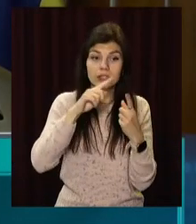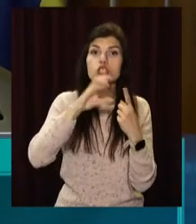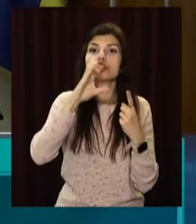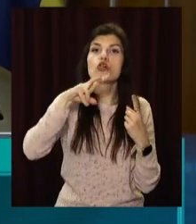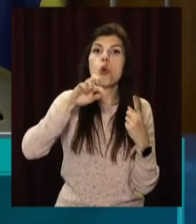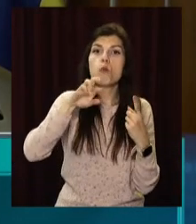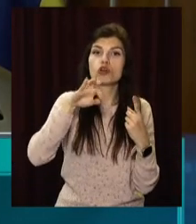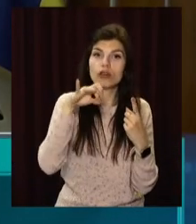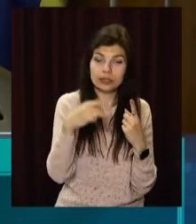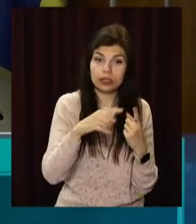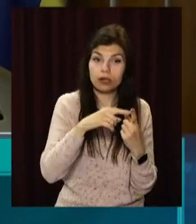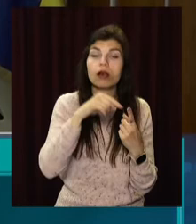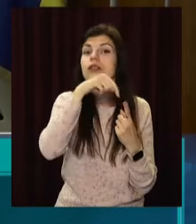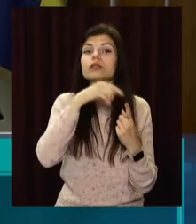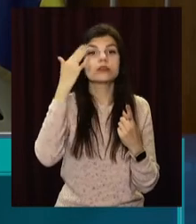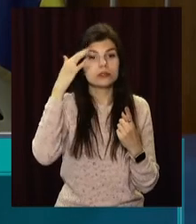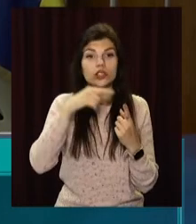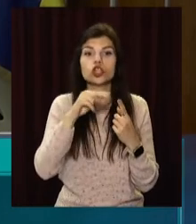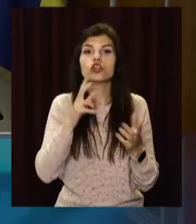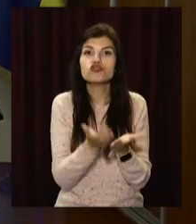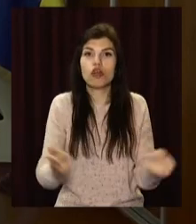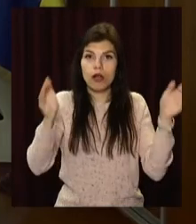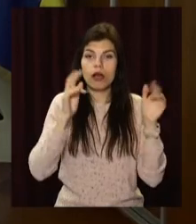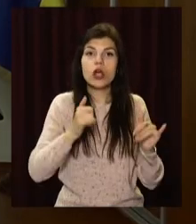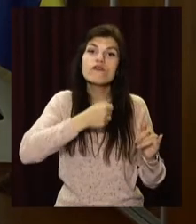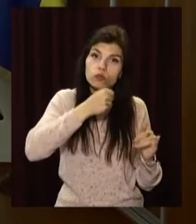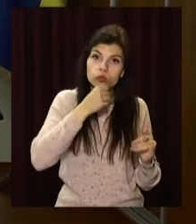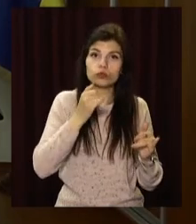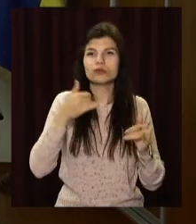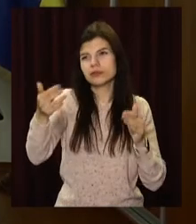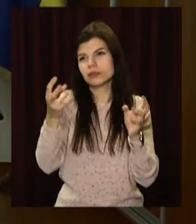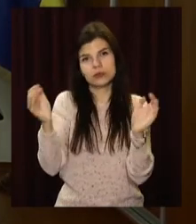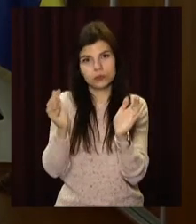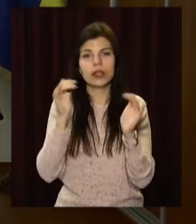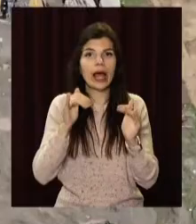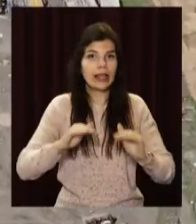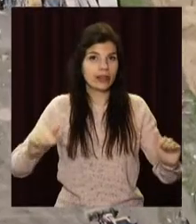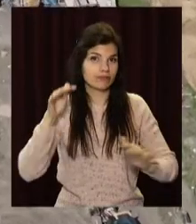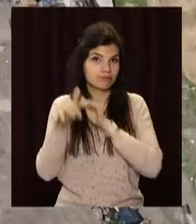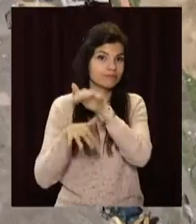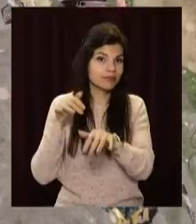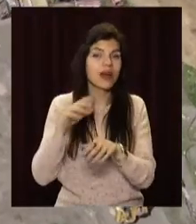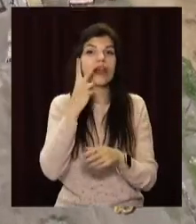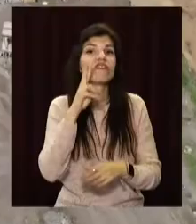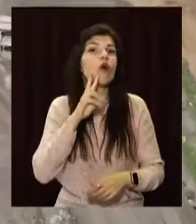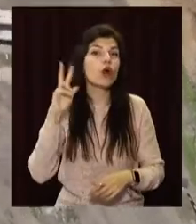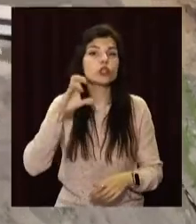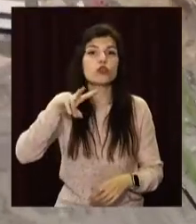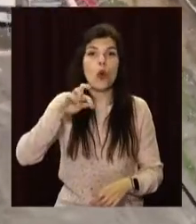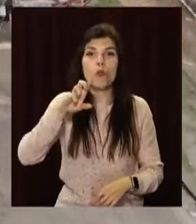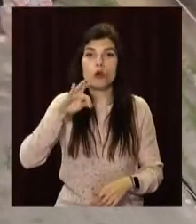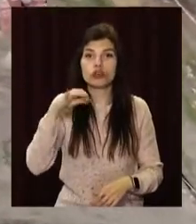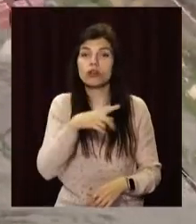Слобожанському. Басейн передбачає чашу для дорослих і ще один невеличкий басейн для дітлахів. 2 роки тому в Слобожанському